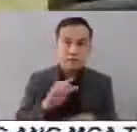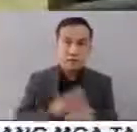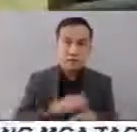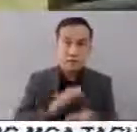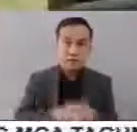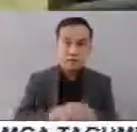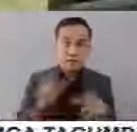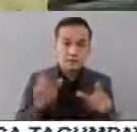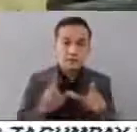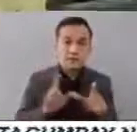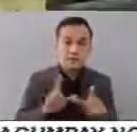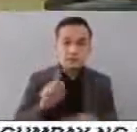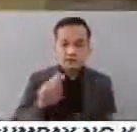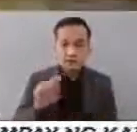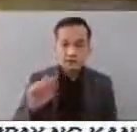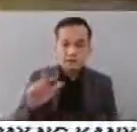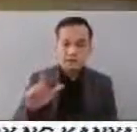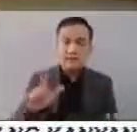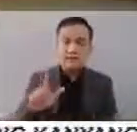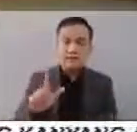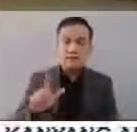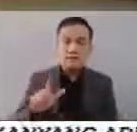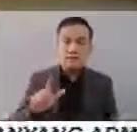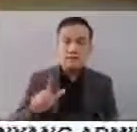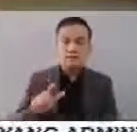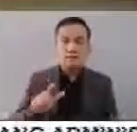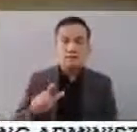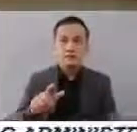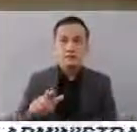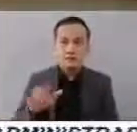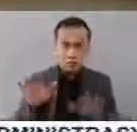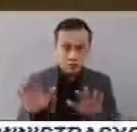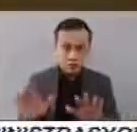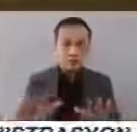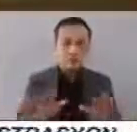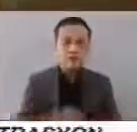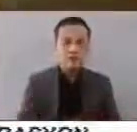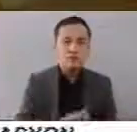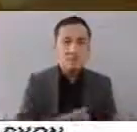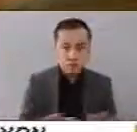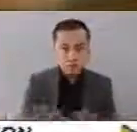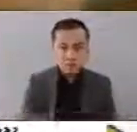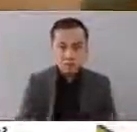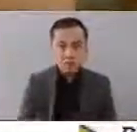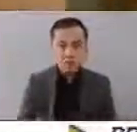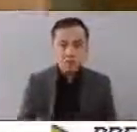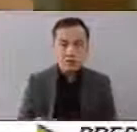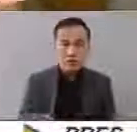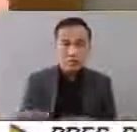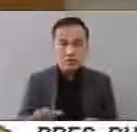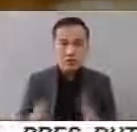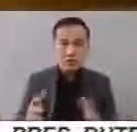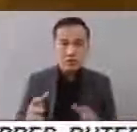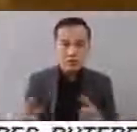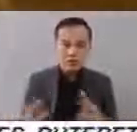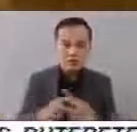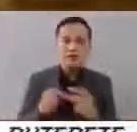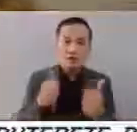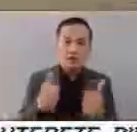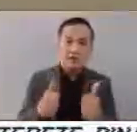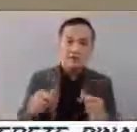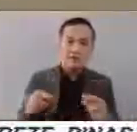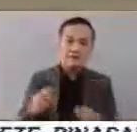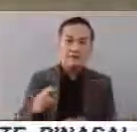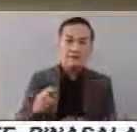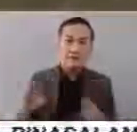si Abigail na kumukuha ng kursong Business Administration at si Glenna, first year accountancy student. Hindi na